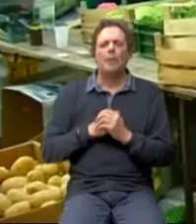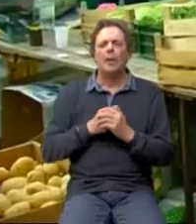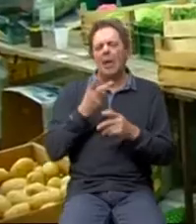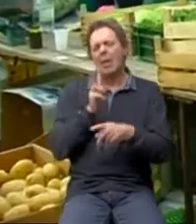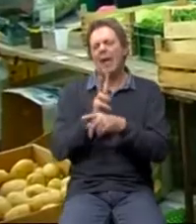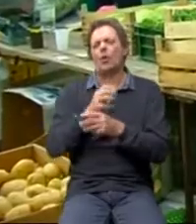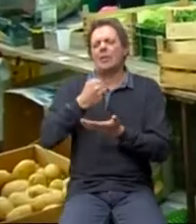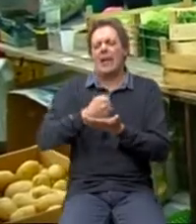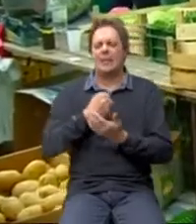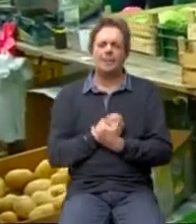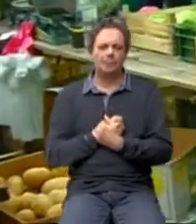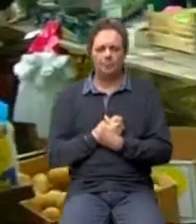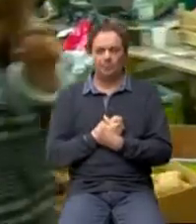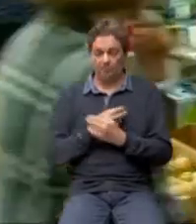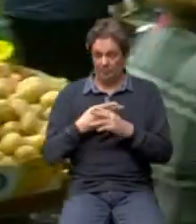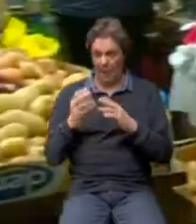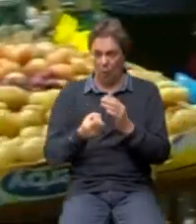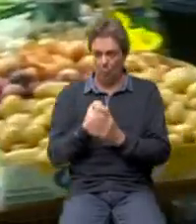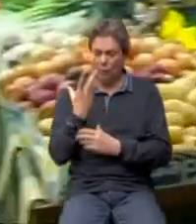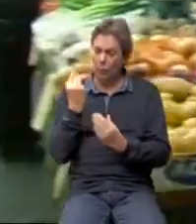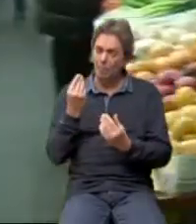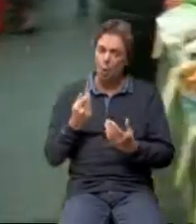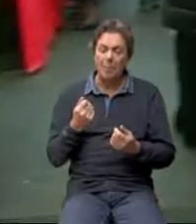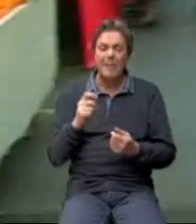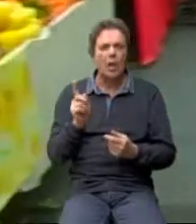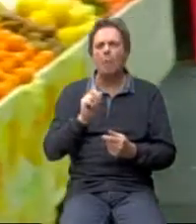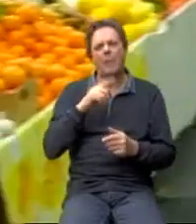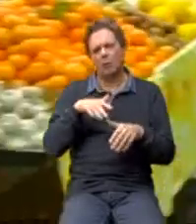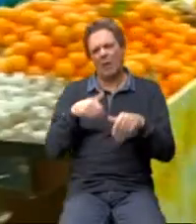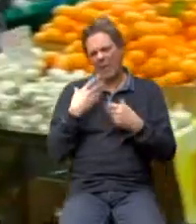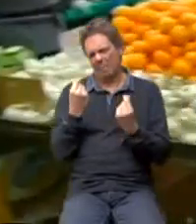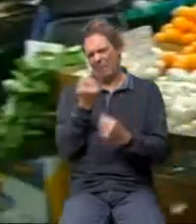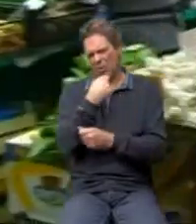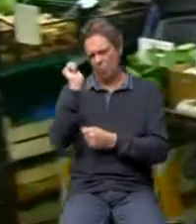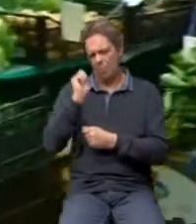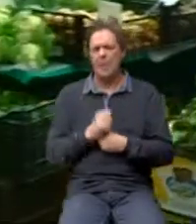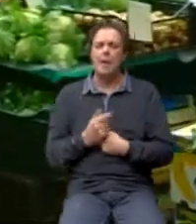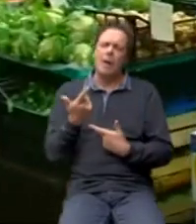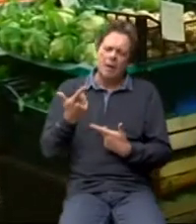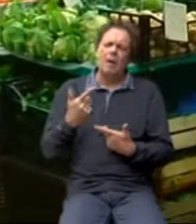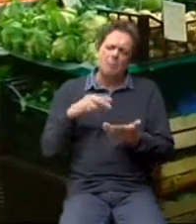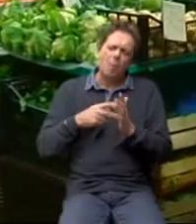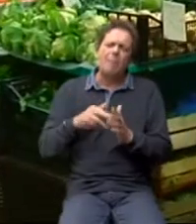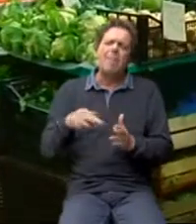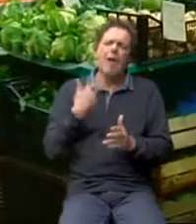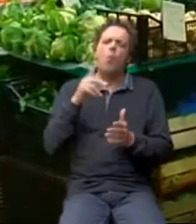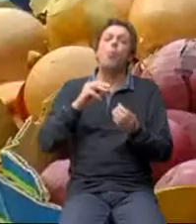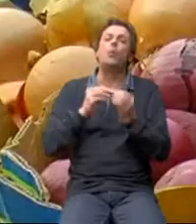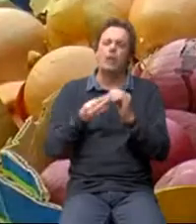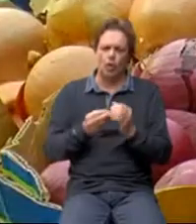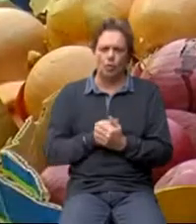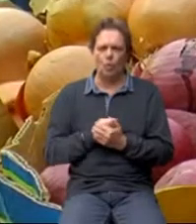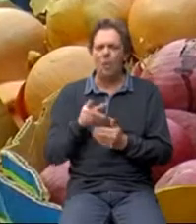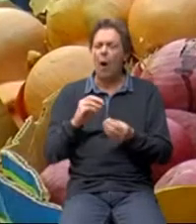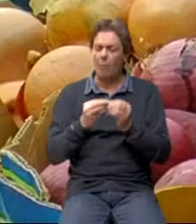nadzornih stanica. Eko proizvodi mnogima cijenom nisu prihvatljivi. Hujić smatra kako je problem upravo u tržištu. Na